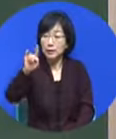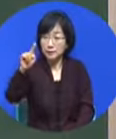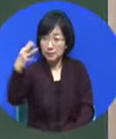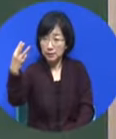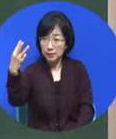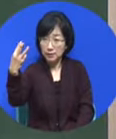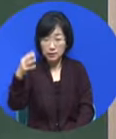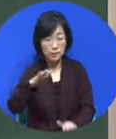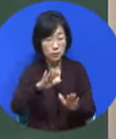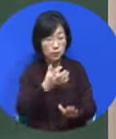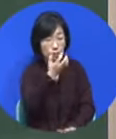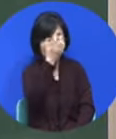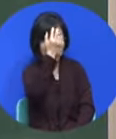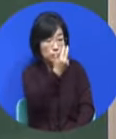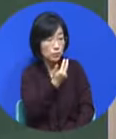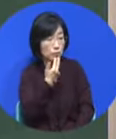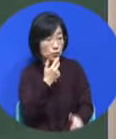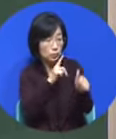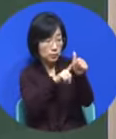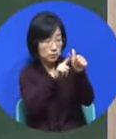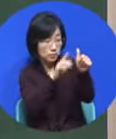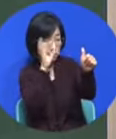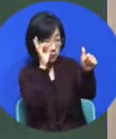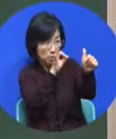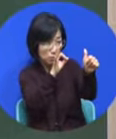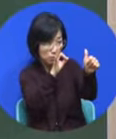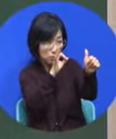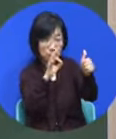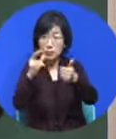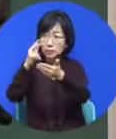여호와께서 너와 함께 계시는구나